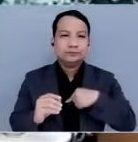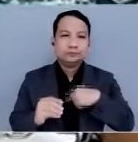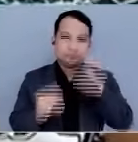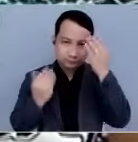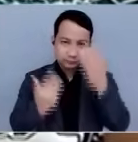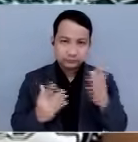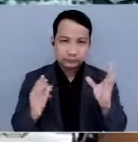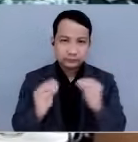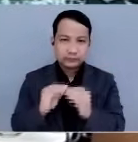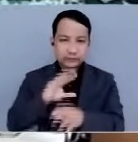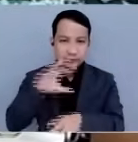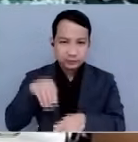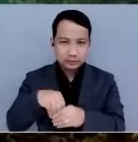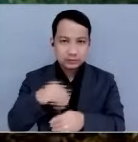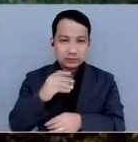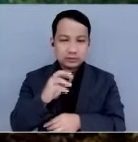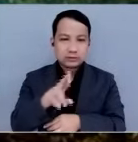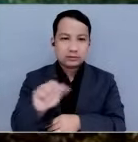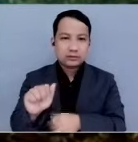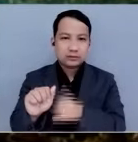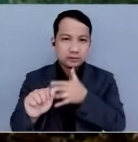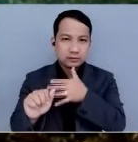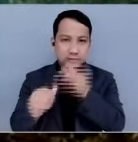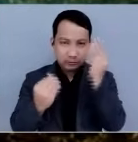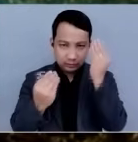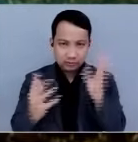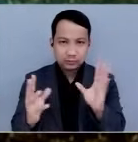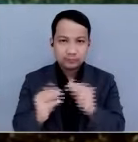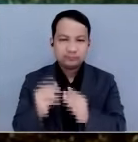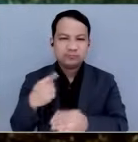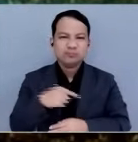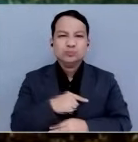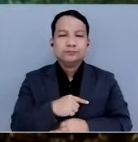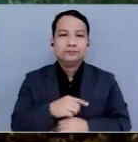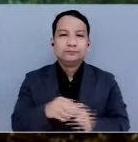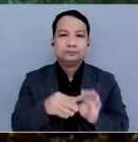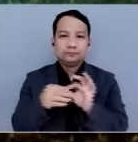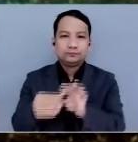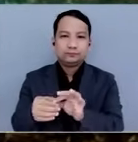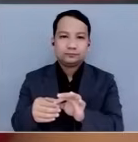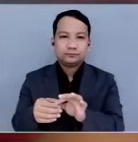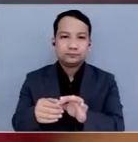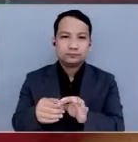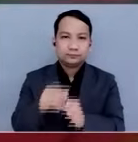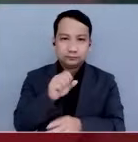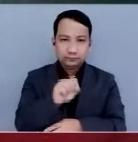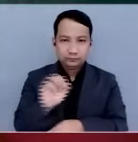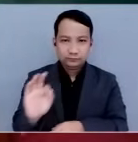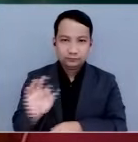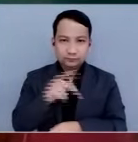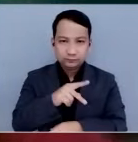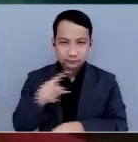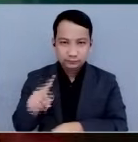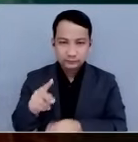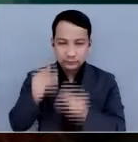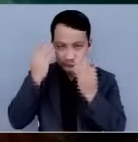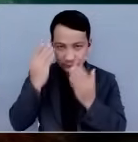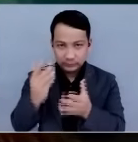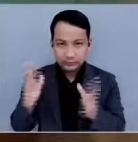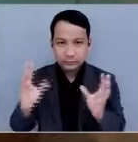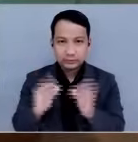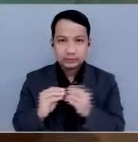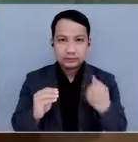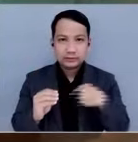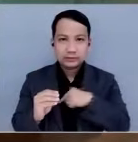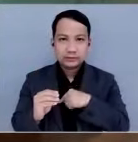ang mga bata ng kanilang tatay na nakatira sa barangay Kutud sa San Fernando, Pampanga. Kaya hindi raw nag-alala ang ina nang hindi umuwi